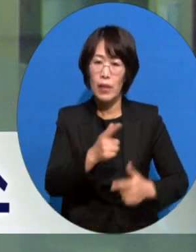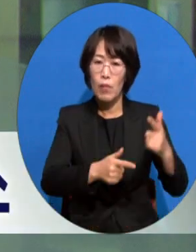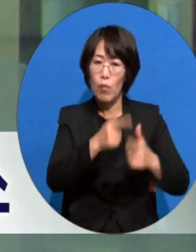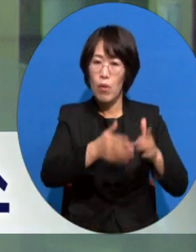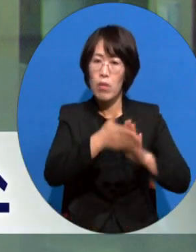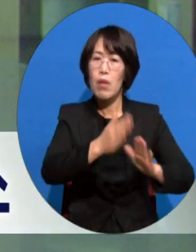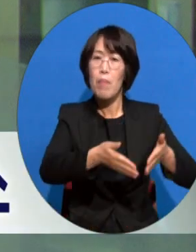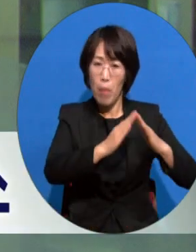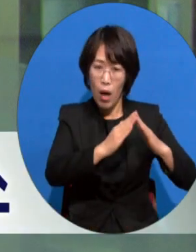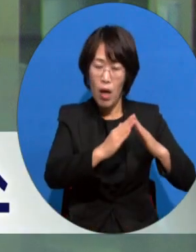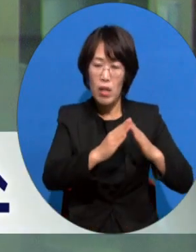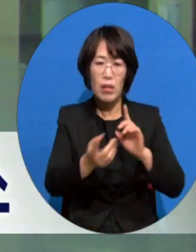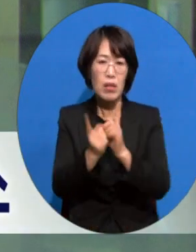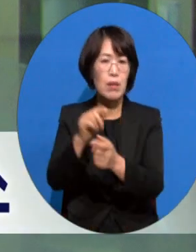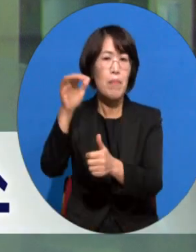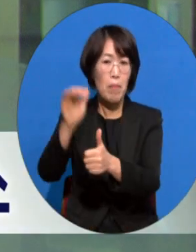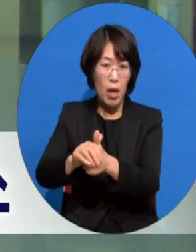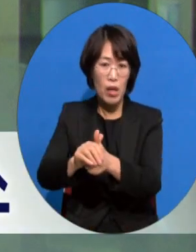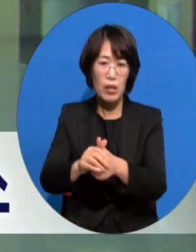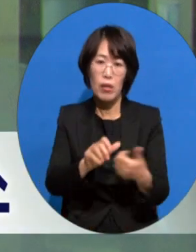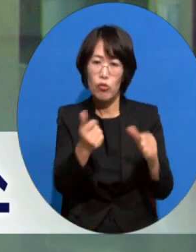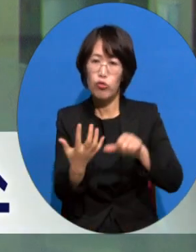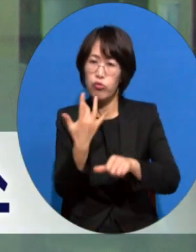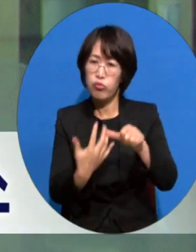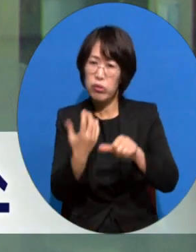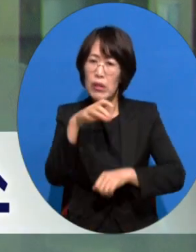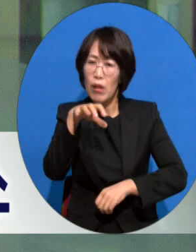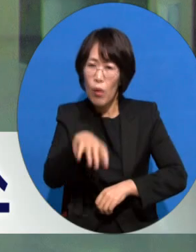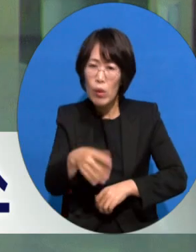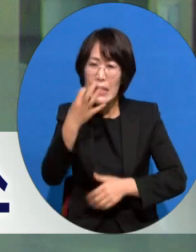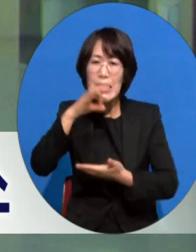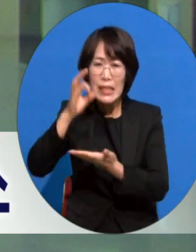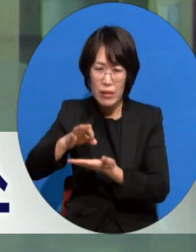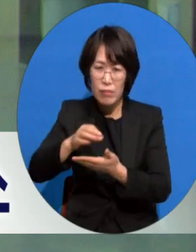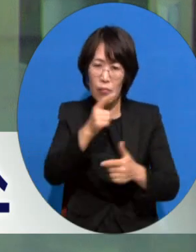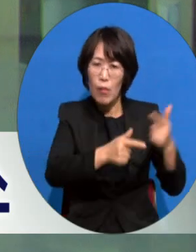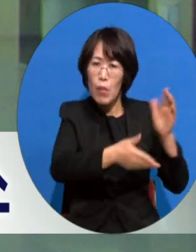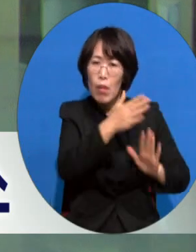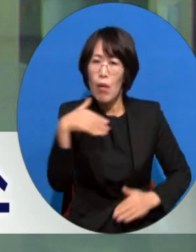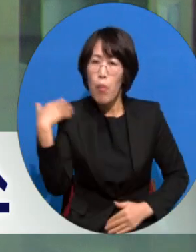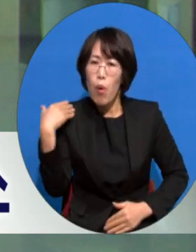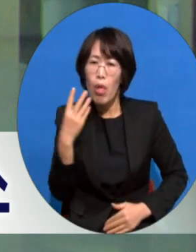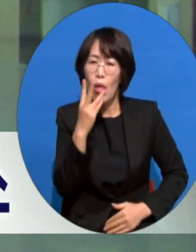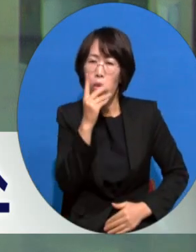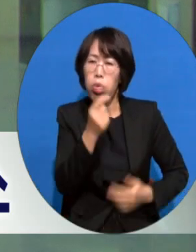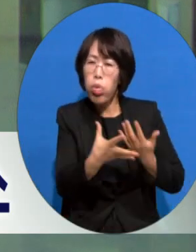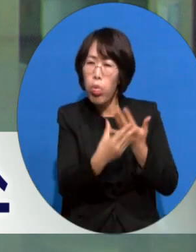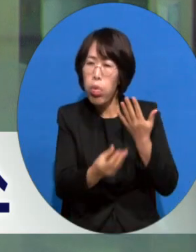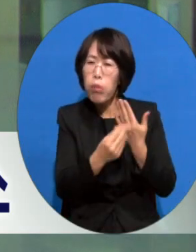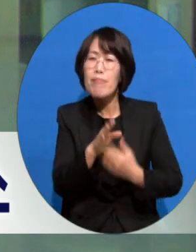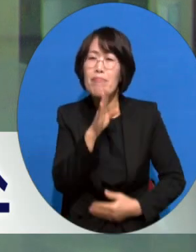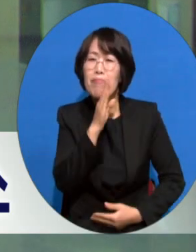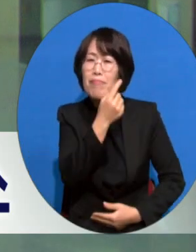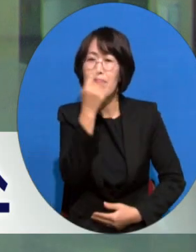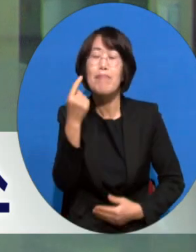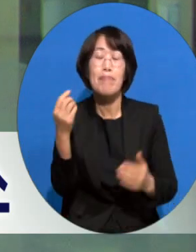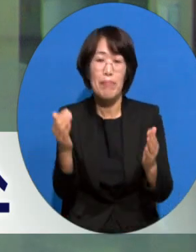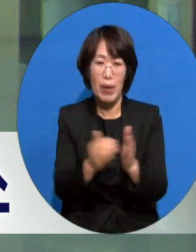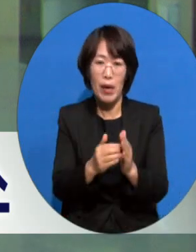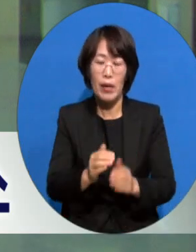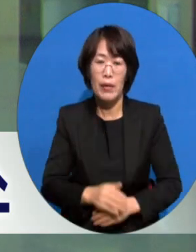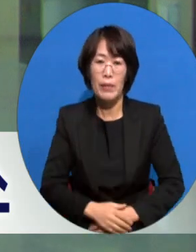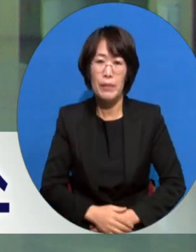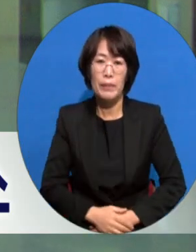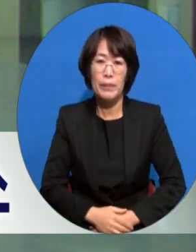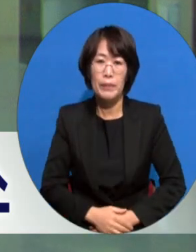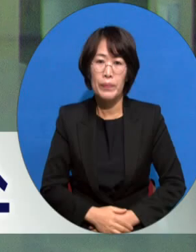목포시가 지어서 민간에 위탁을 맡긴 화장장 시설 수익금이 목포시도 모르게 빠져나갔다는 의혹이 사실로